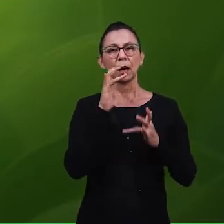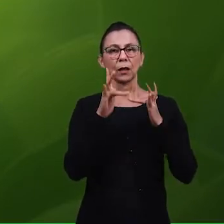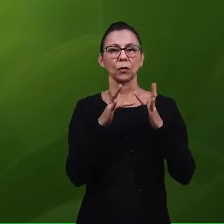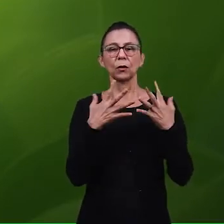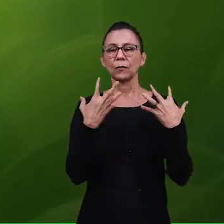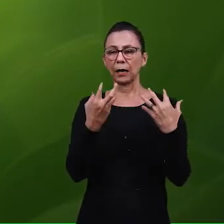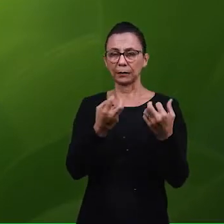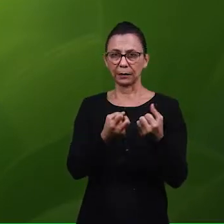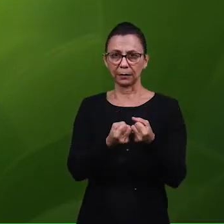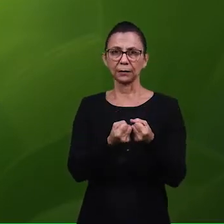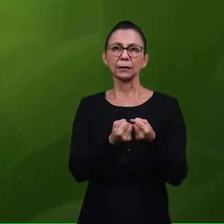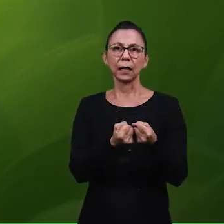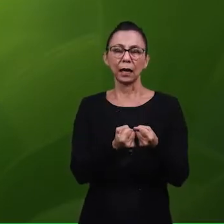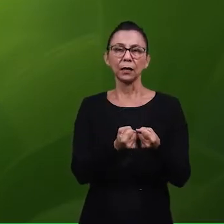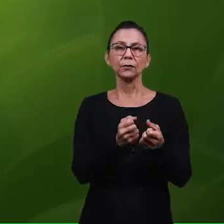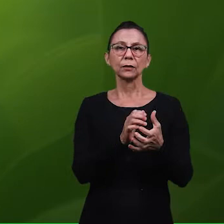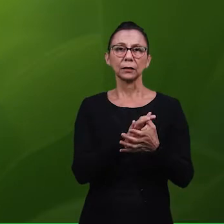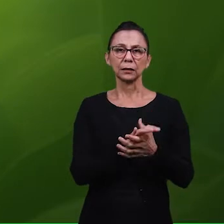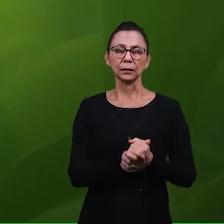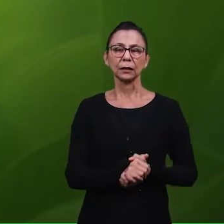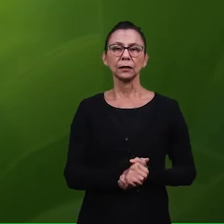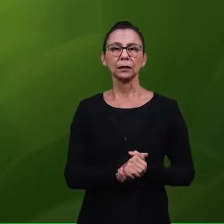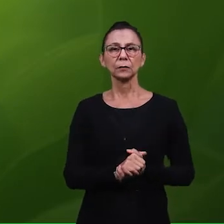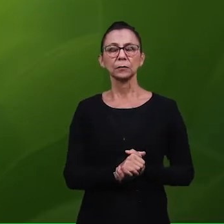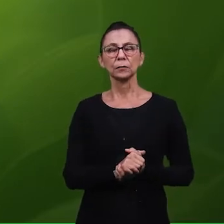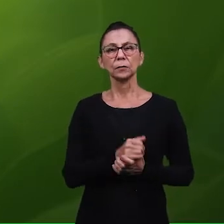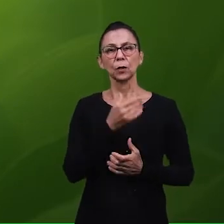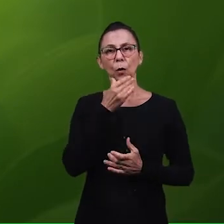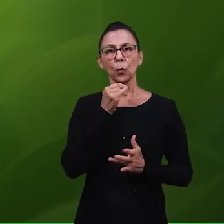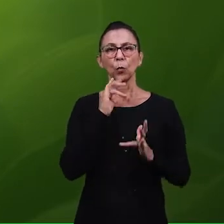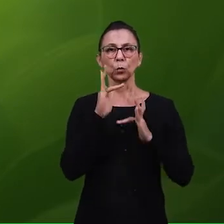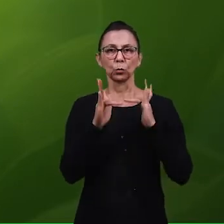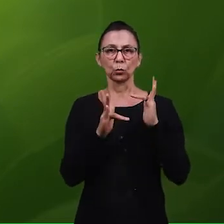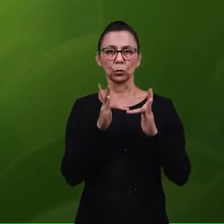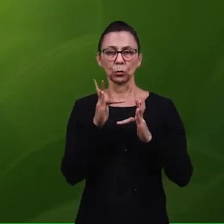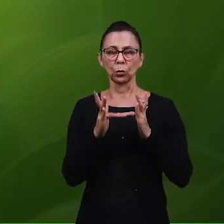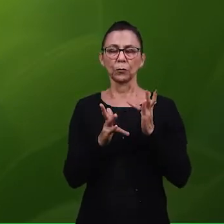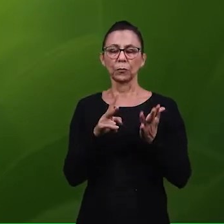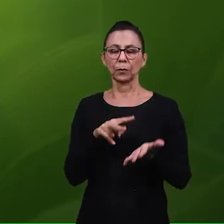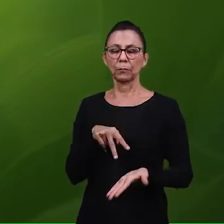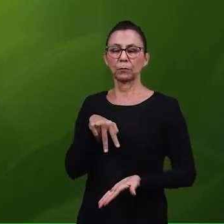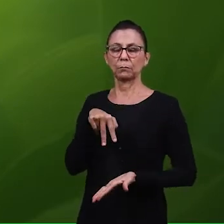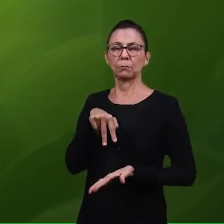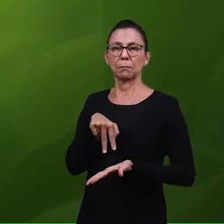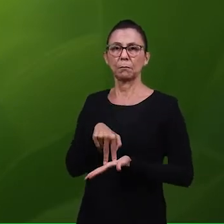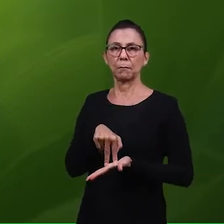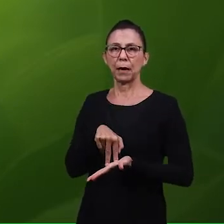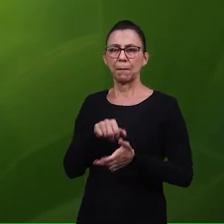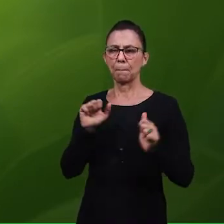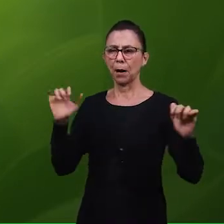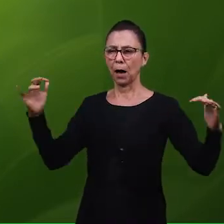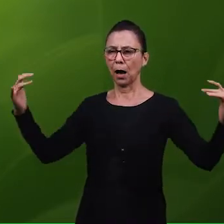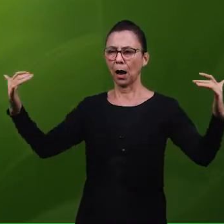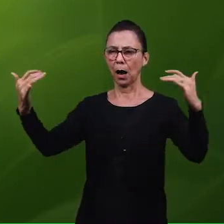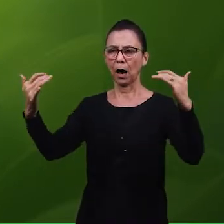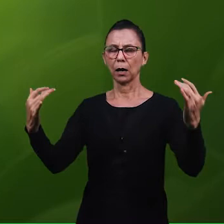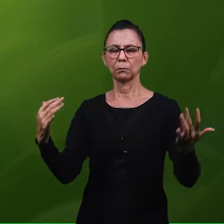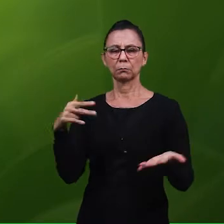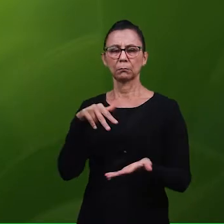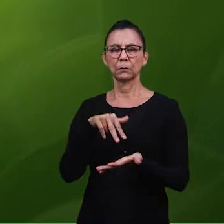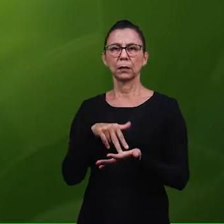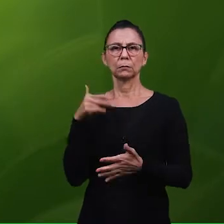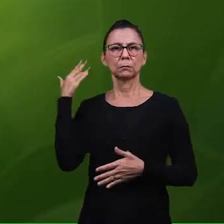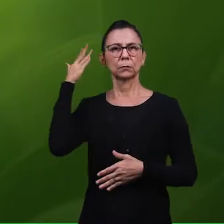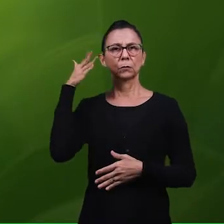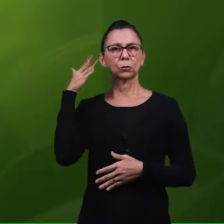que il y a quelques descriptions historiques qui disent que après la réponse